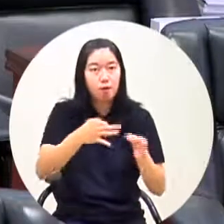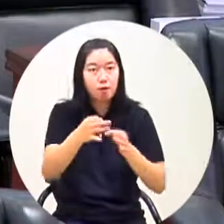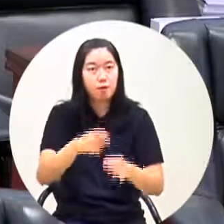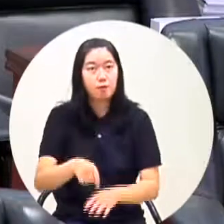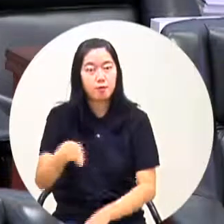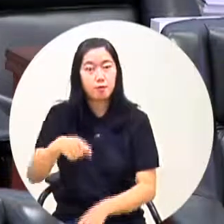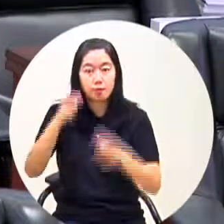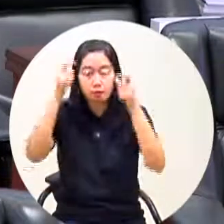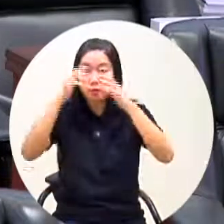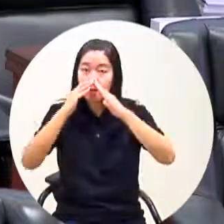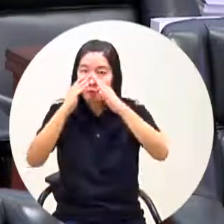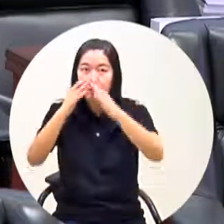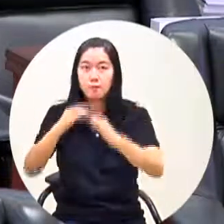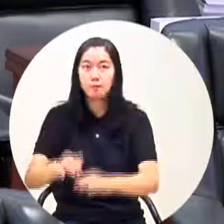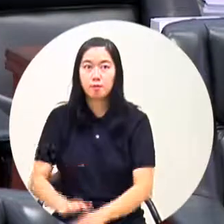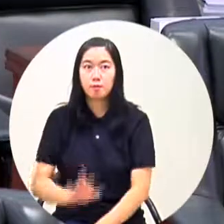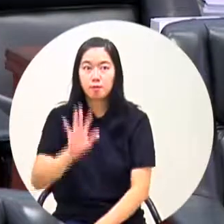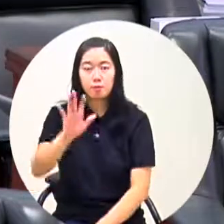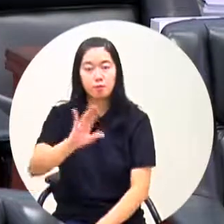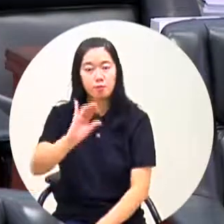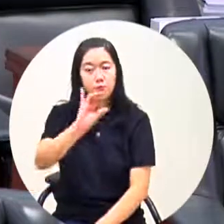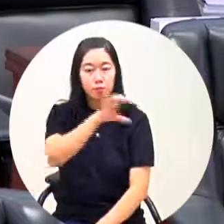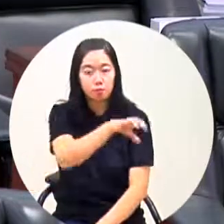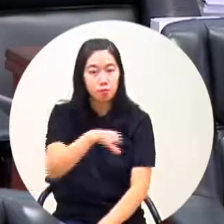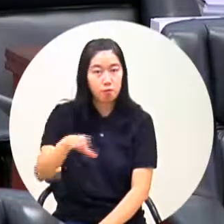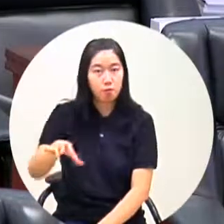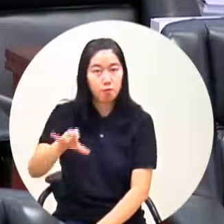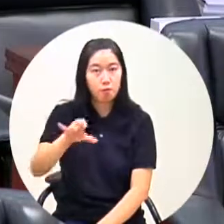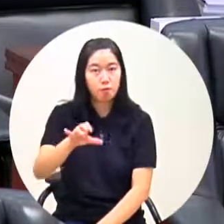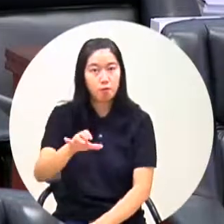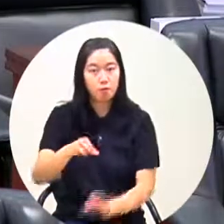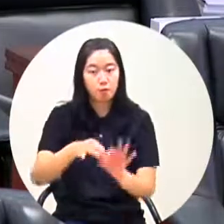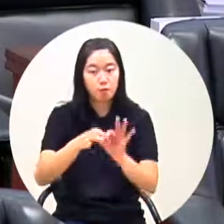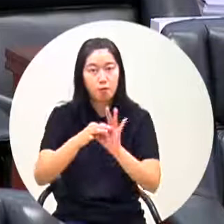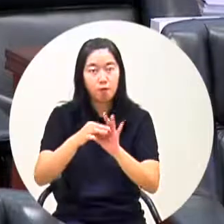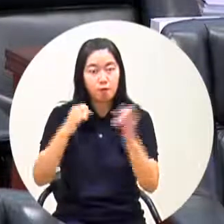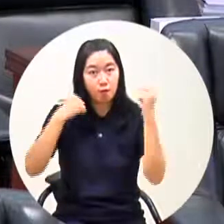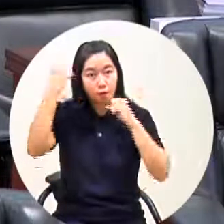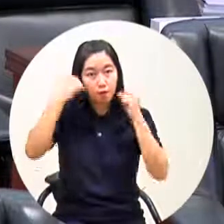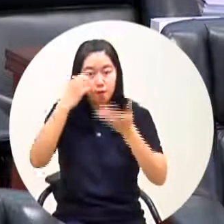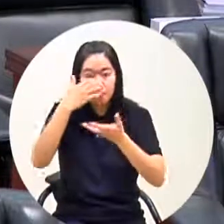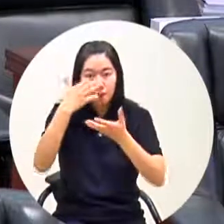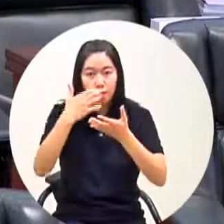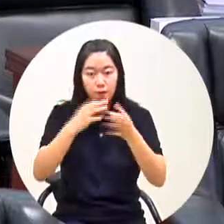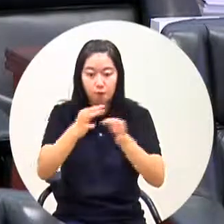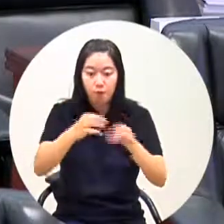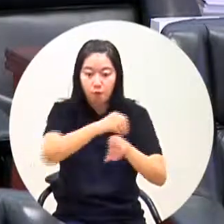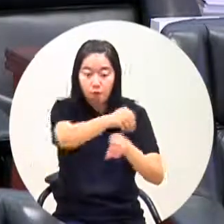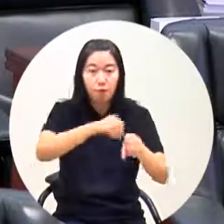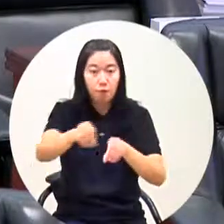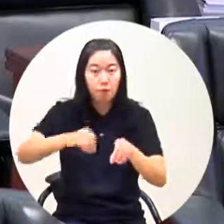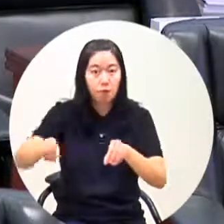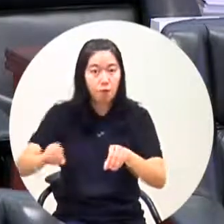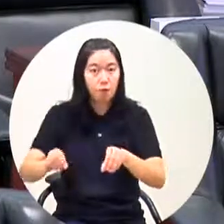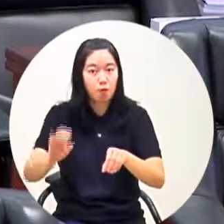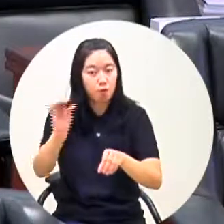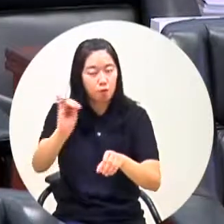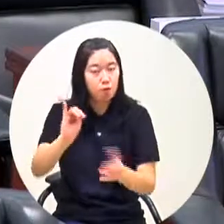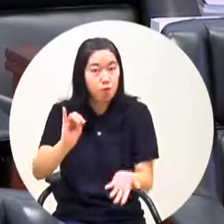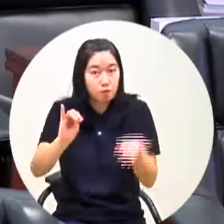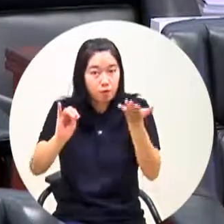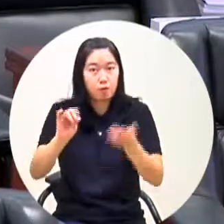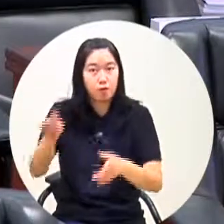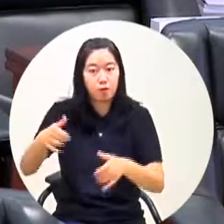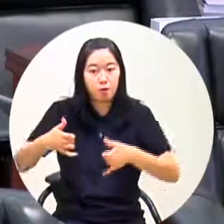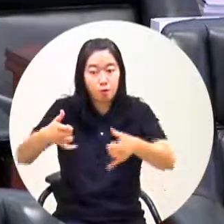市有上千街的一些连锁的早餐店嘛，五瓜传统早餐店还有一些路边